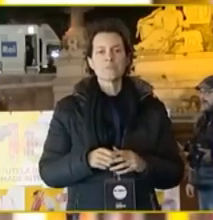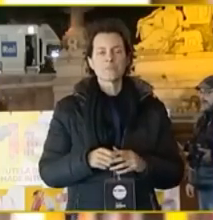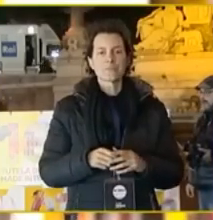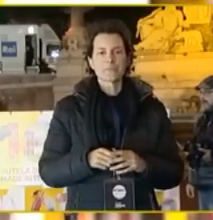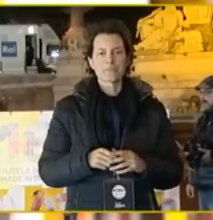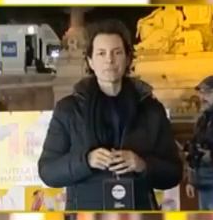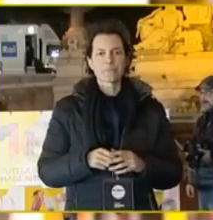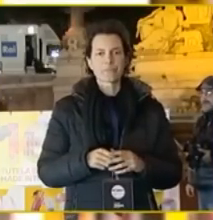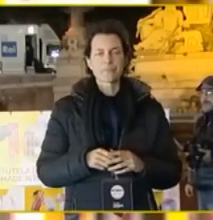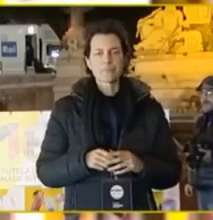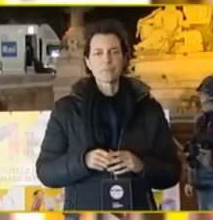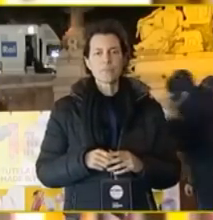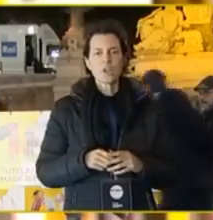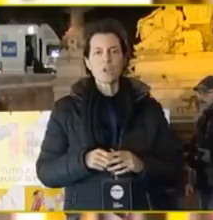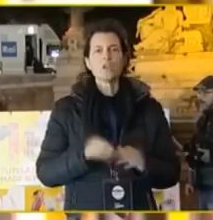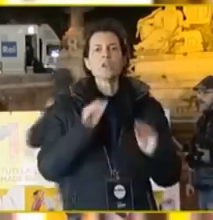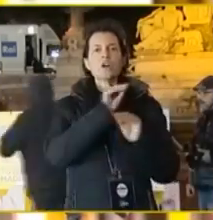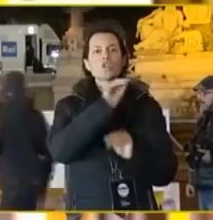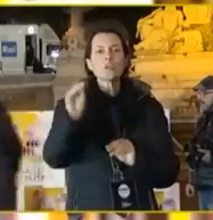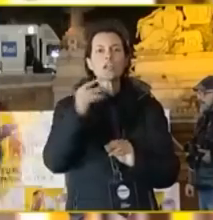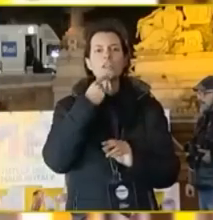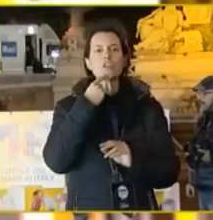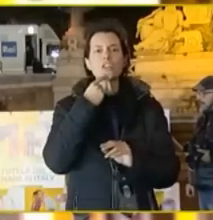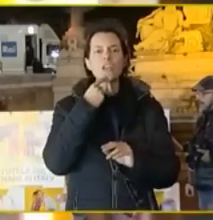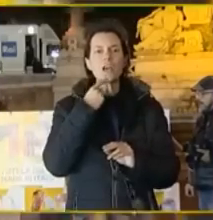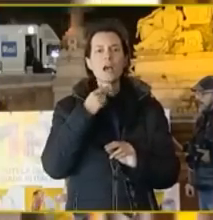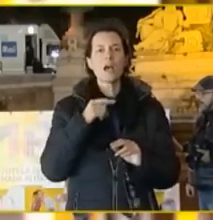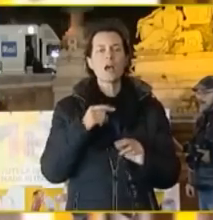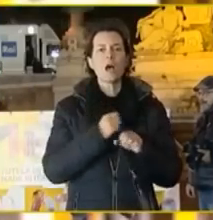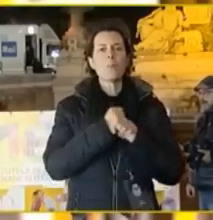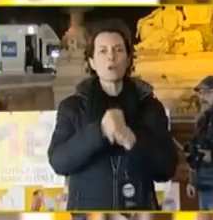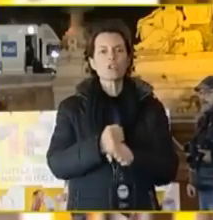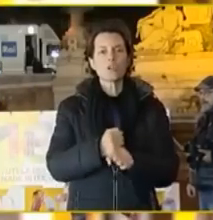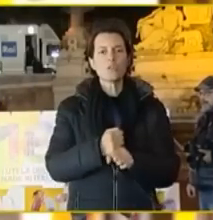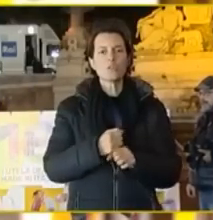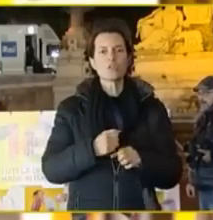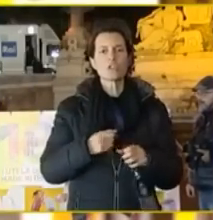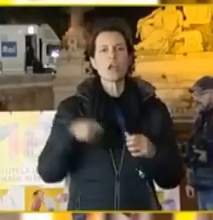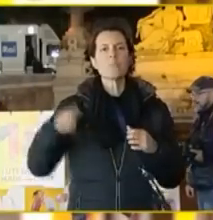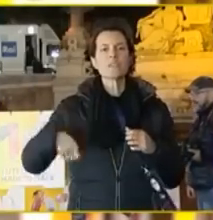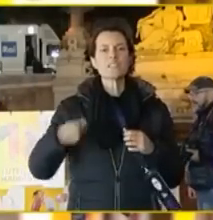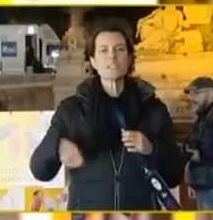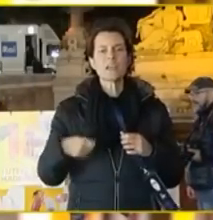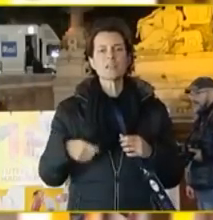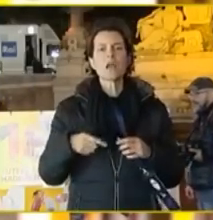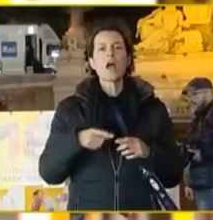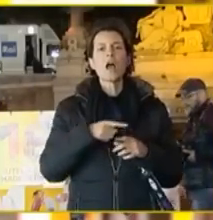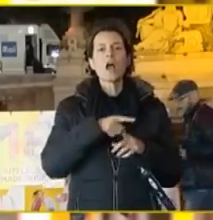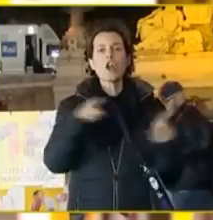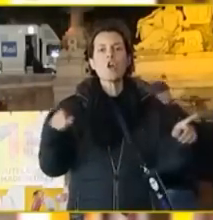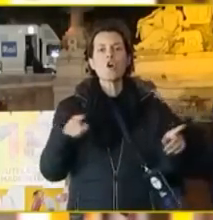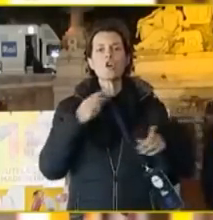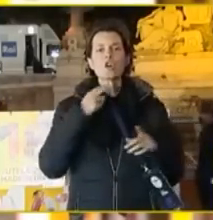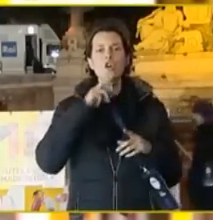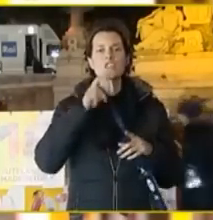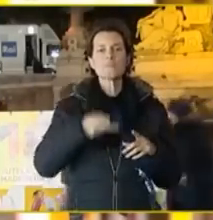insieme al programma. Gli ho chiesto: ditemi chi è il vostro candidato premier. E loro rispondevano in tre: